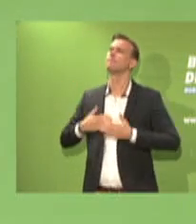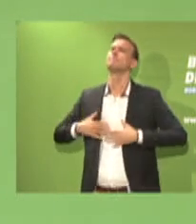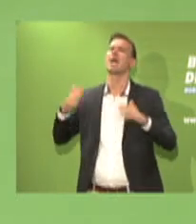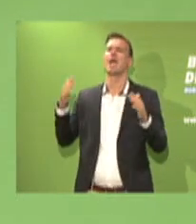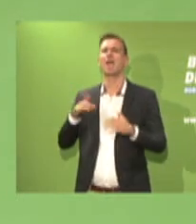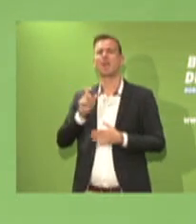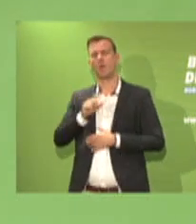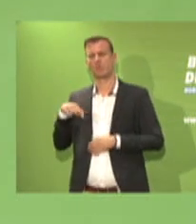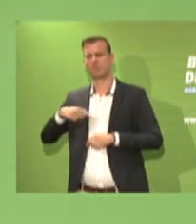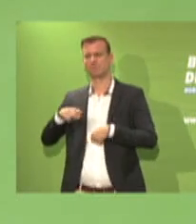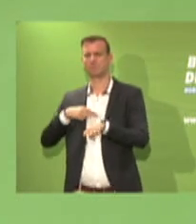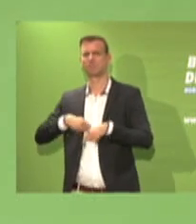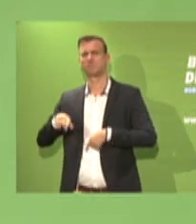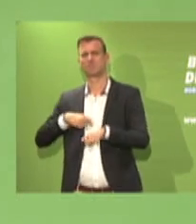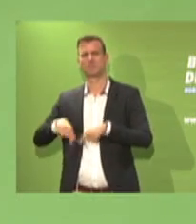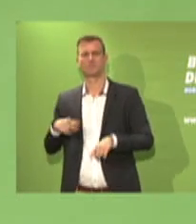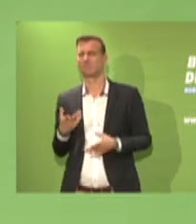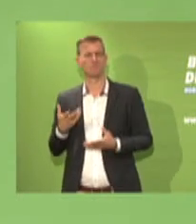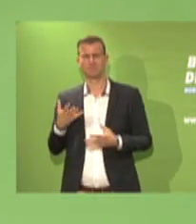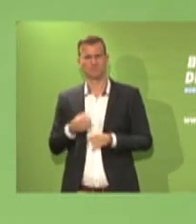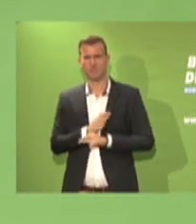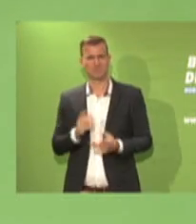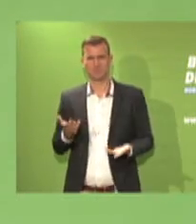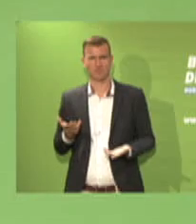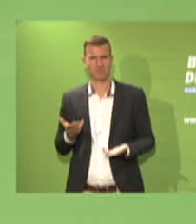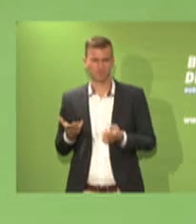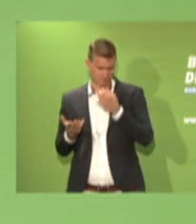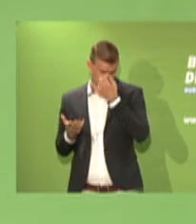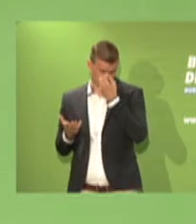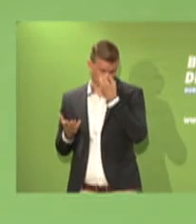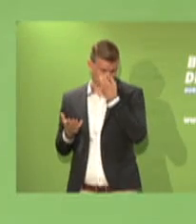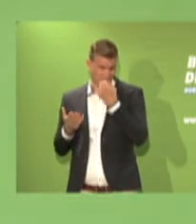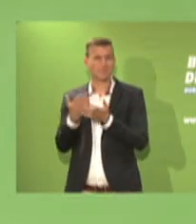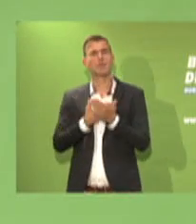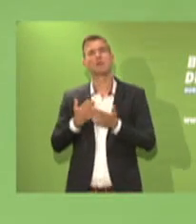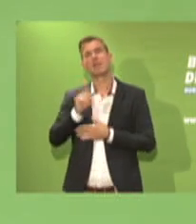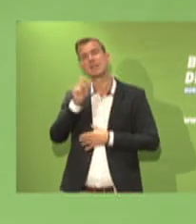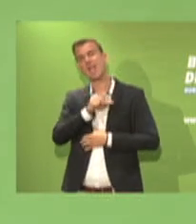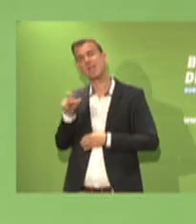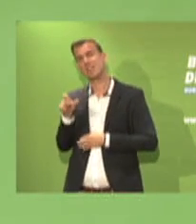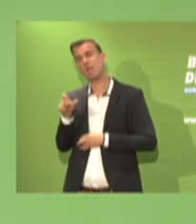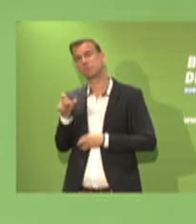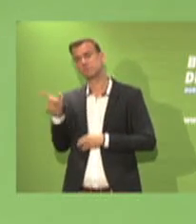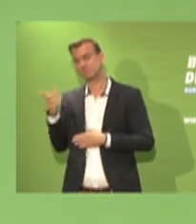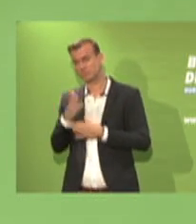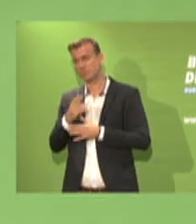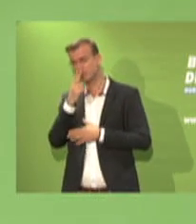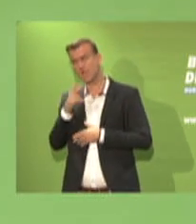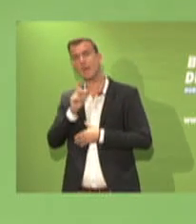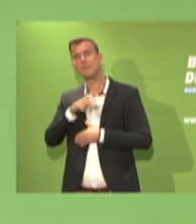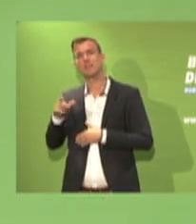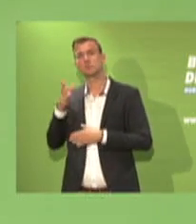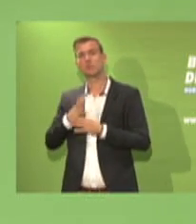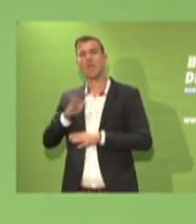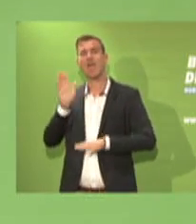mehr werden wir nicht schaffen. Und wir sehen auch schon heute, dass zum Beispiel im Bereich der Krankenhäuser die Menschen vor Ort mit den Füßen abstimmen.